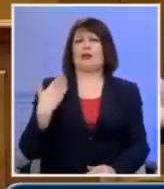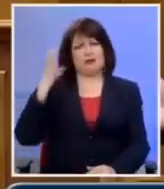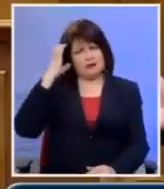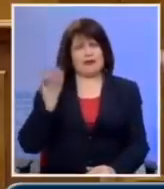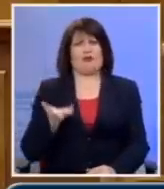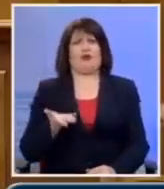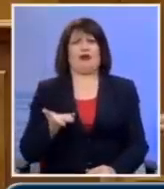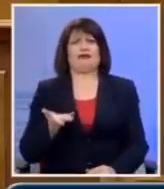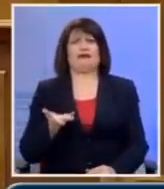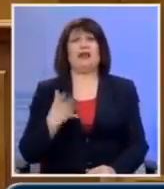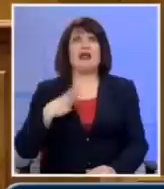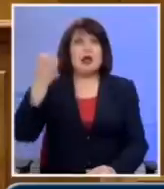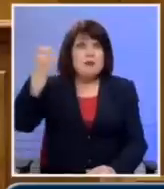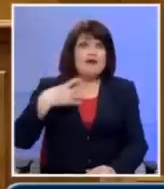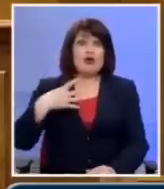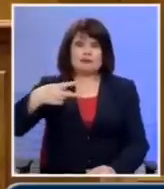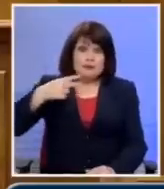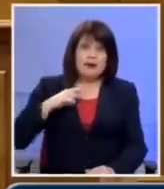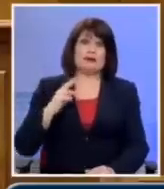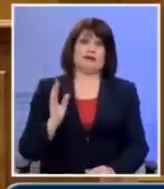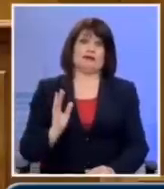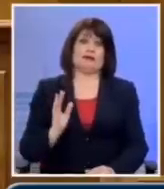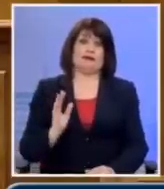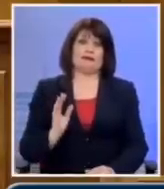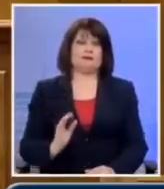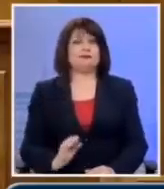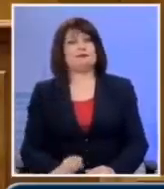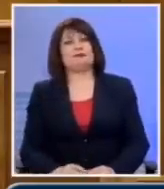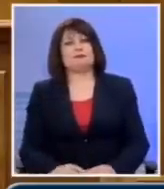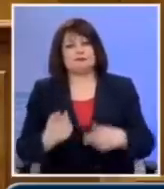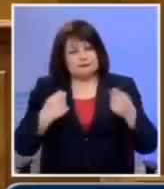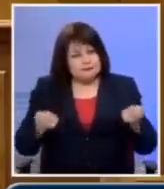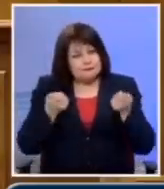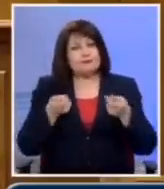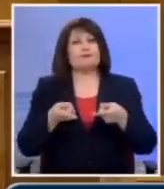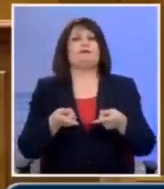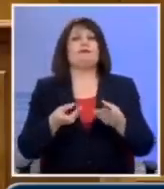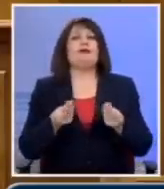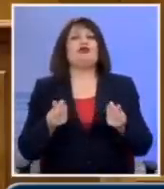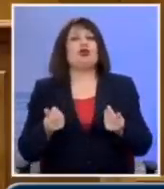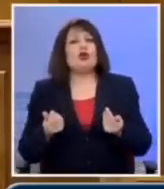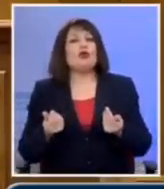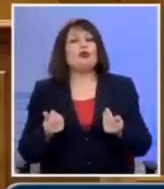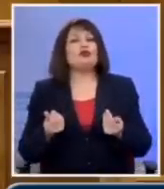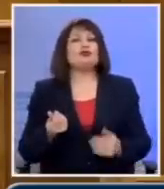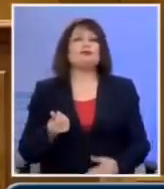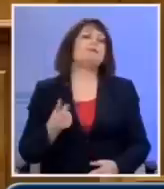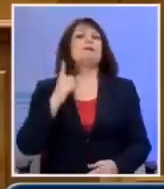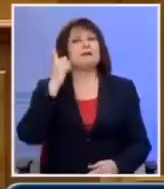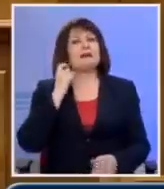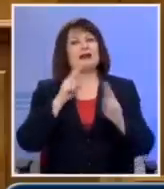θυμόμαστε. Φως θέλουμε να ρίξουμε σε όλα αυτά. Αυτή η πρακτική, κυρίες και κύριοι συνάδελφοι, ξέρετε, στη